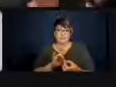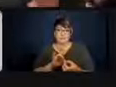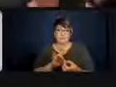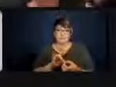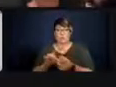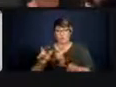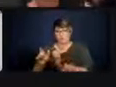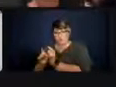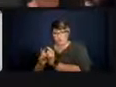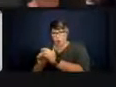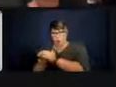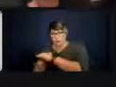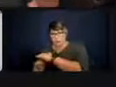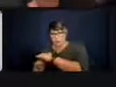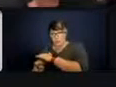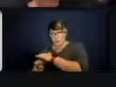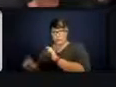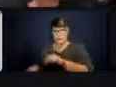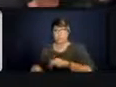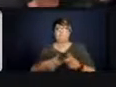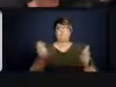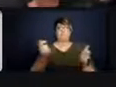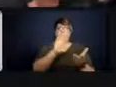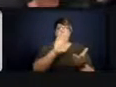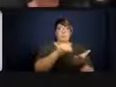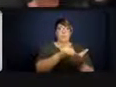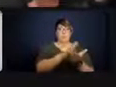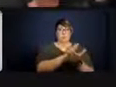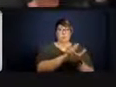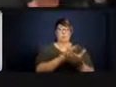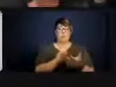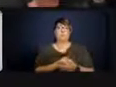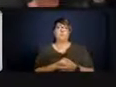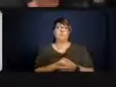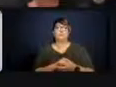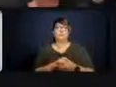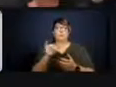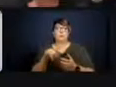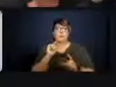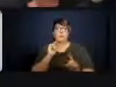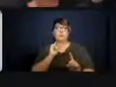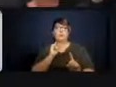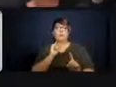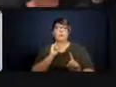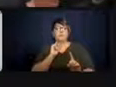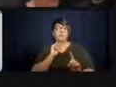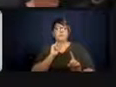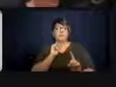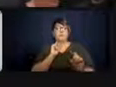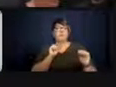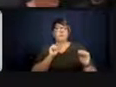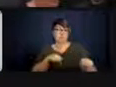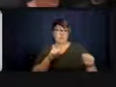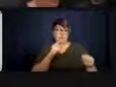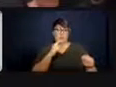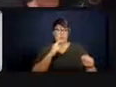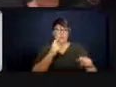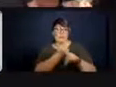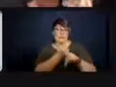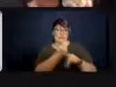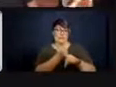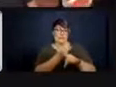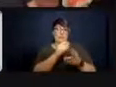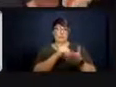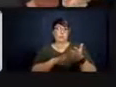سيساعدونا في تسليط الضوء على مختلف المسائل ولا سيما فيما يتعلق طبعا بالمدارس المتوسطة